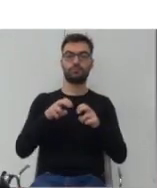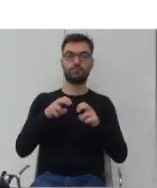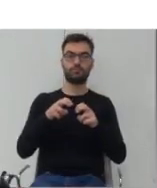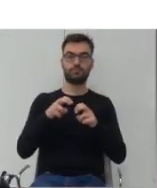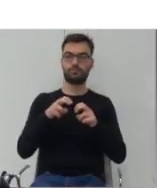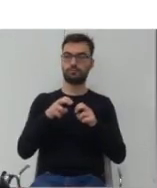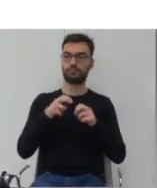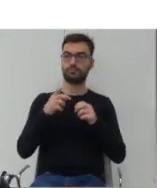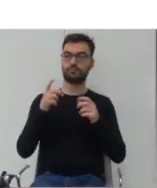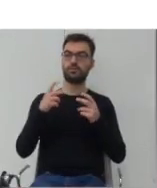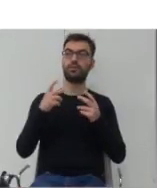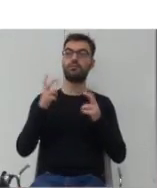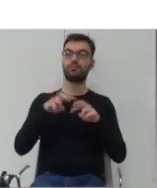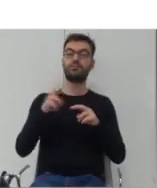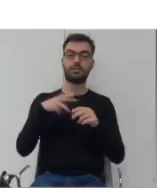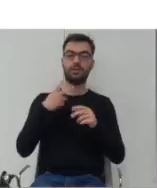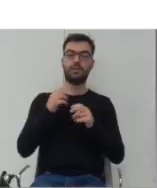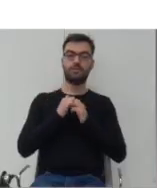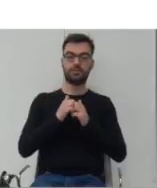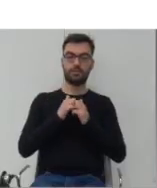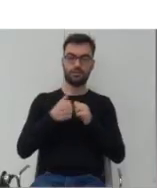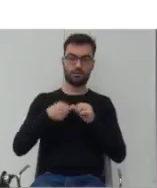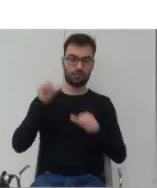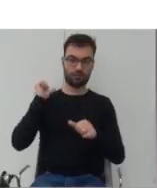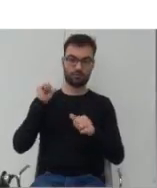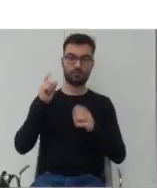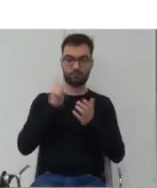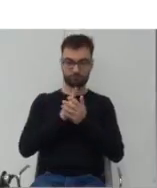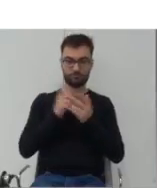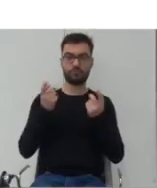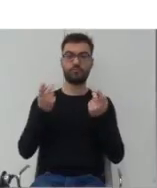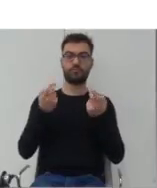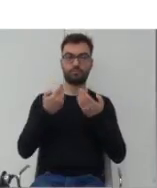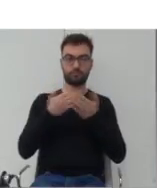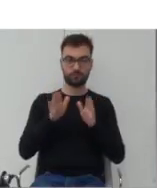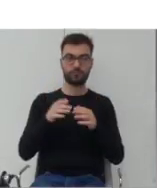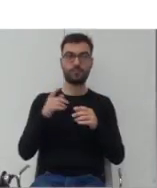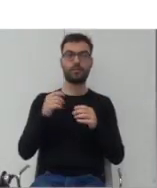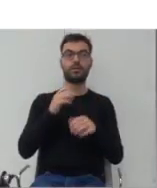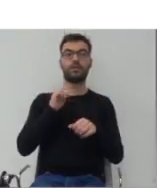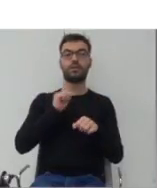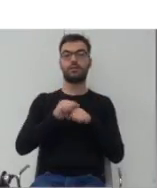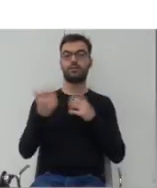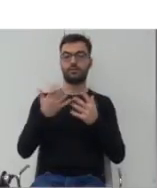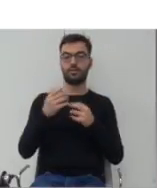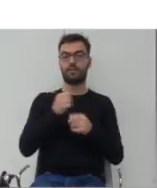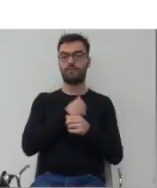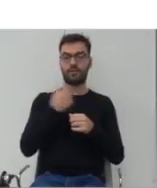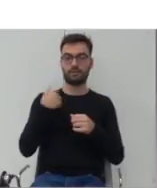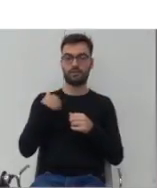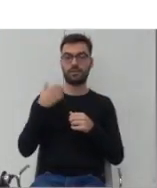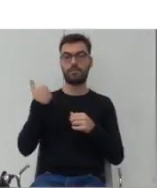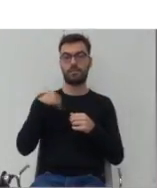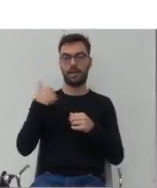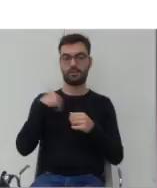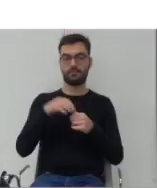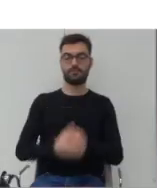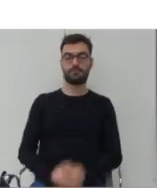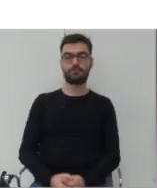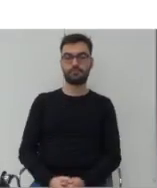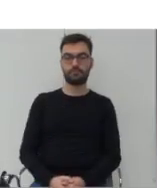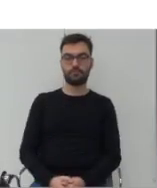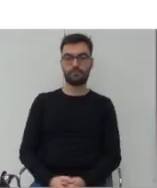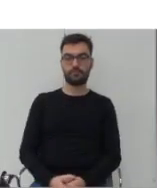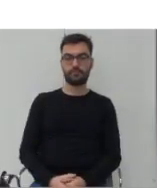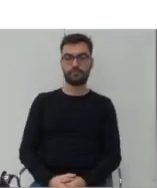powstało, otwarte zostało we wrześniu ubiegłego roku i znajduje się na warszawskich Bielanach.